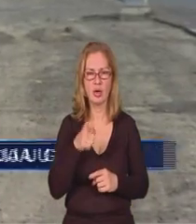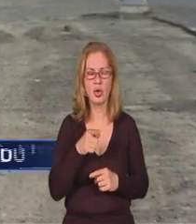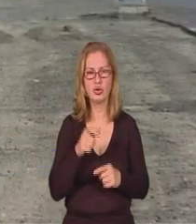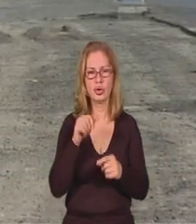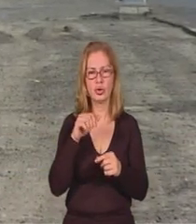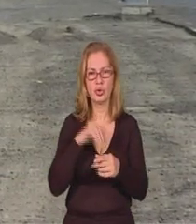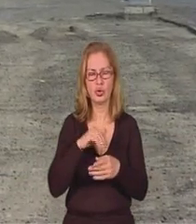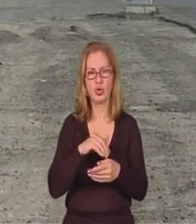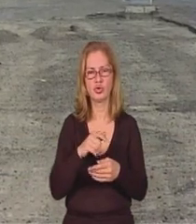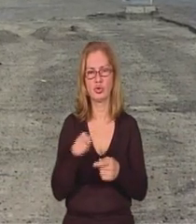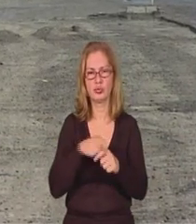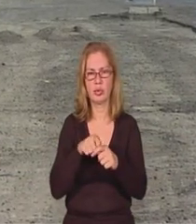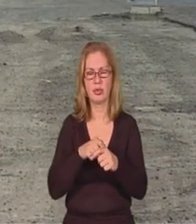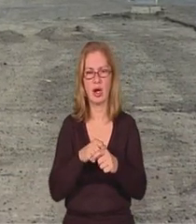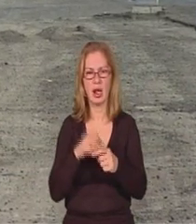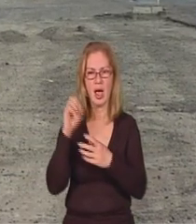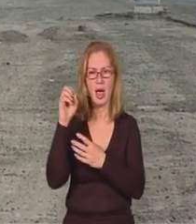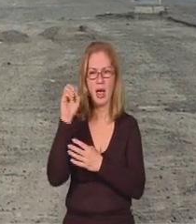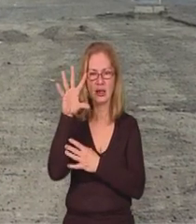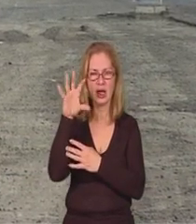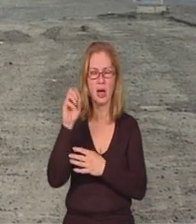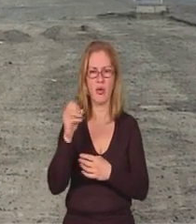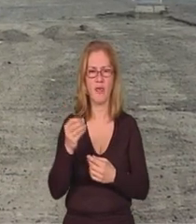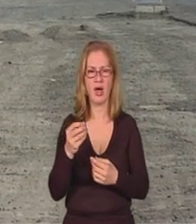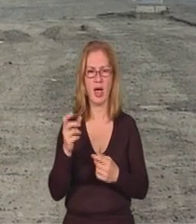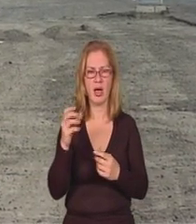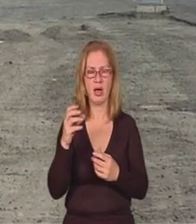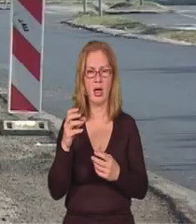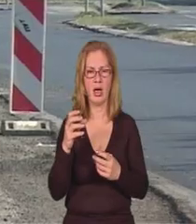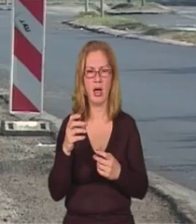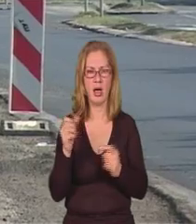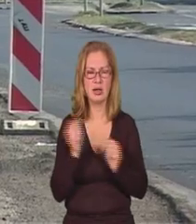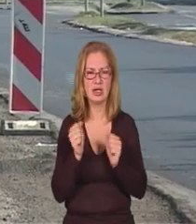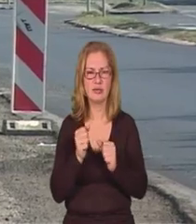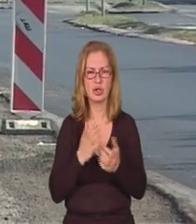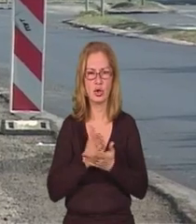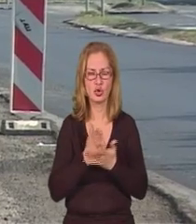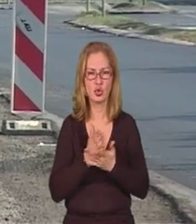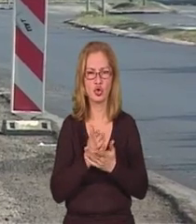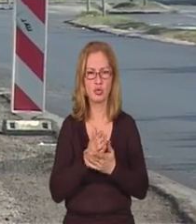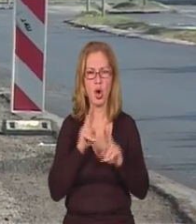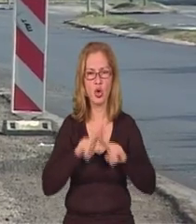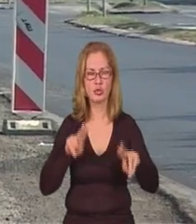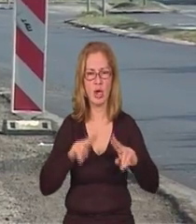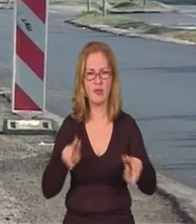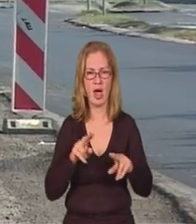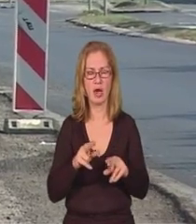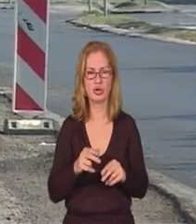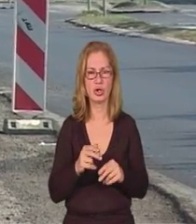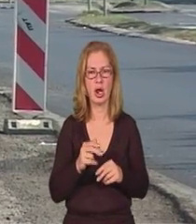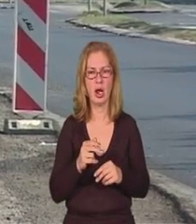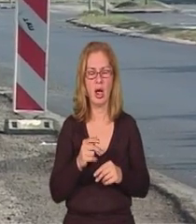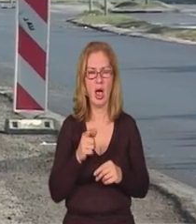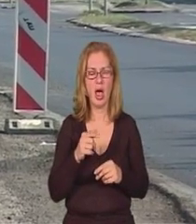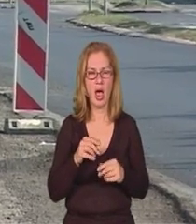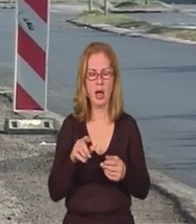napominje i da je u toku postavljanje saobraćajnih znakova za potrebe zimske službe i održavanje semafora i usporivača brzine. Što se tiče